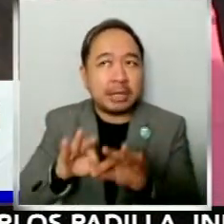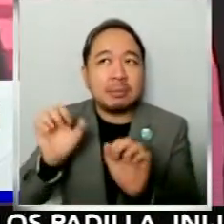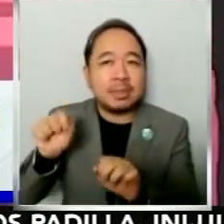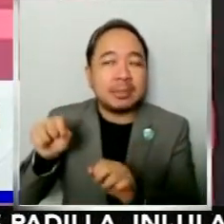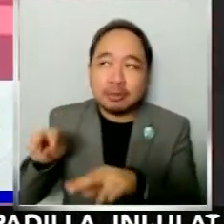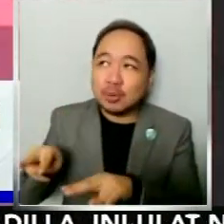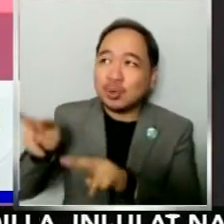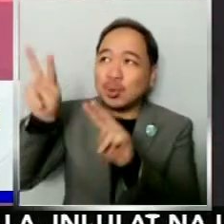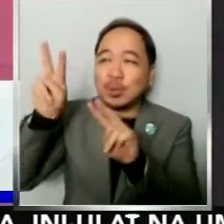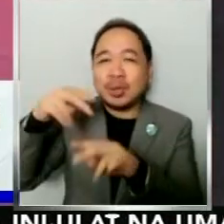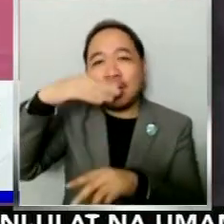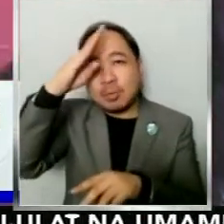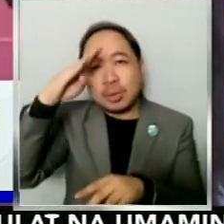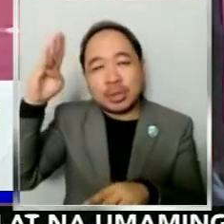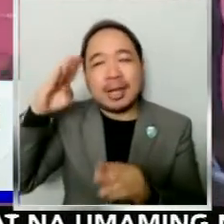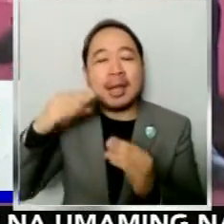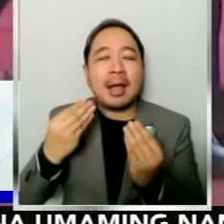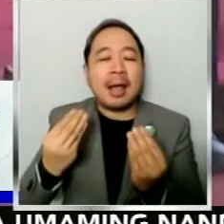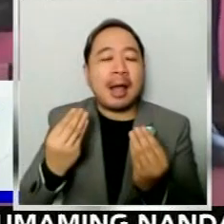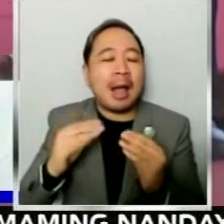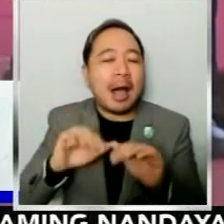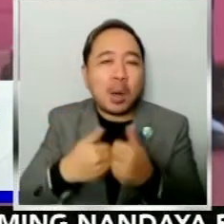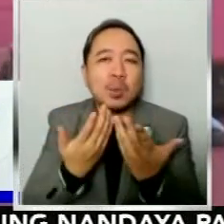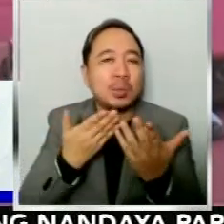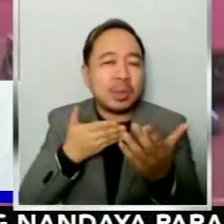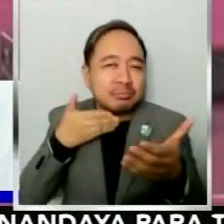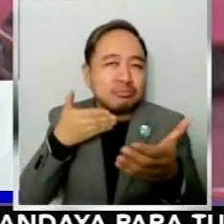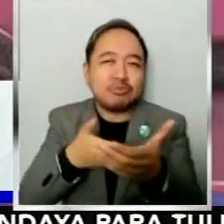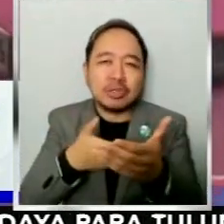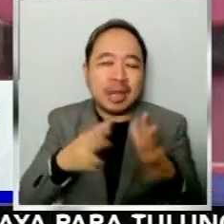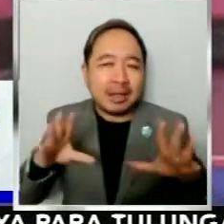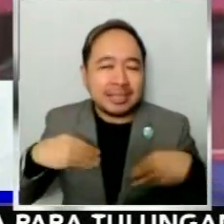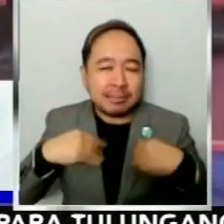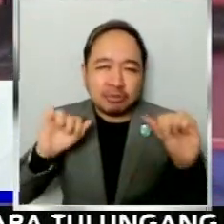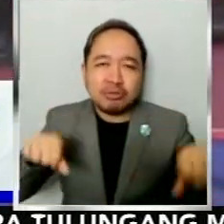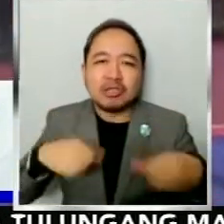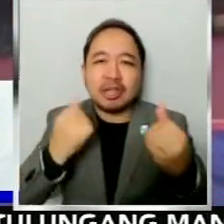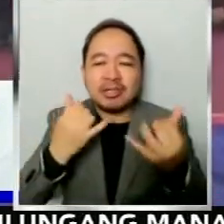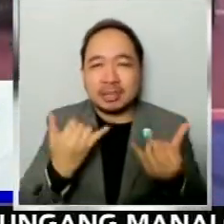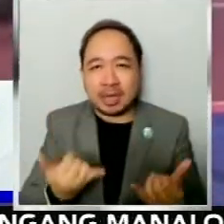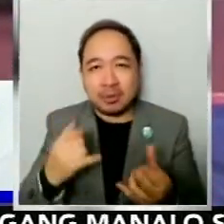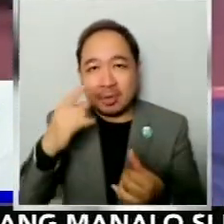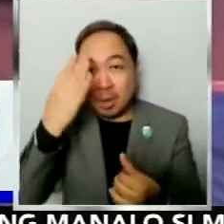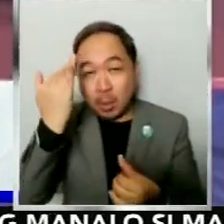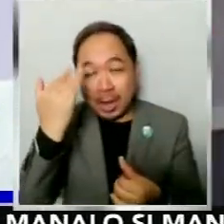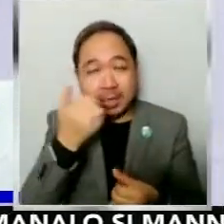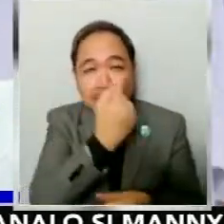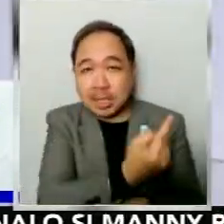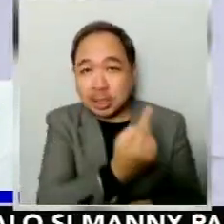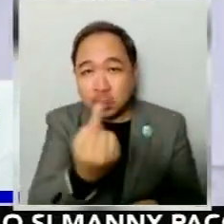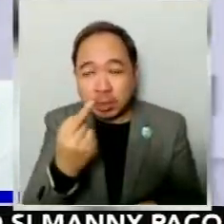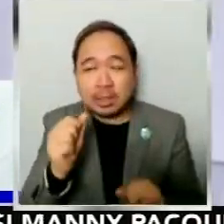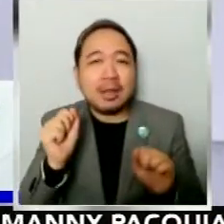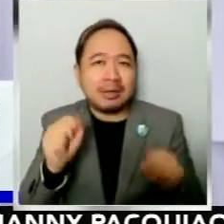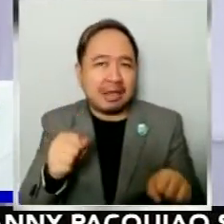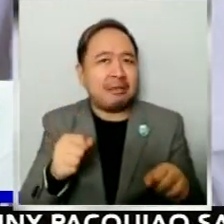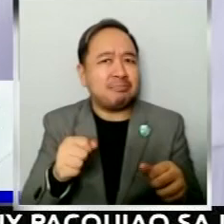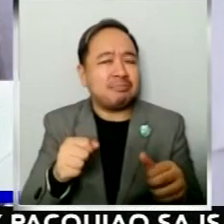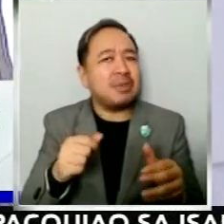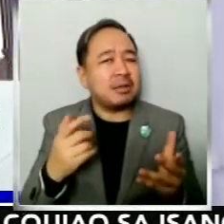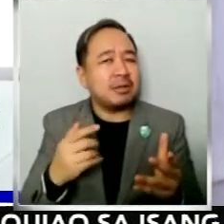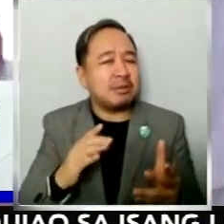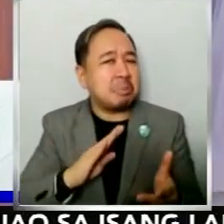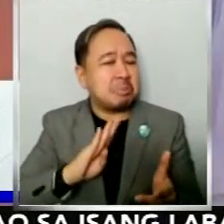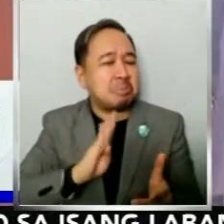sa pakikibaka sa mga hamon ng modernong panahon. Dahil bawat isa raw may angking kakayahang makagawa ng kabutihan sa ating lipunan